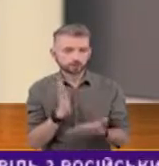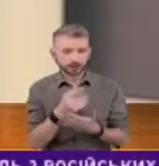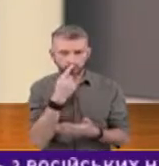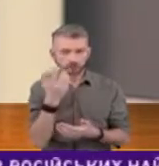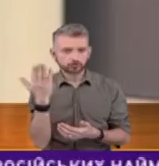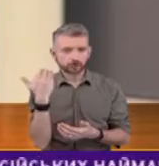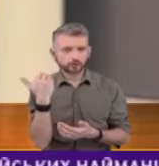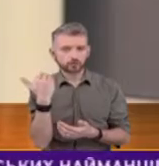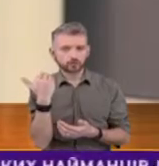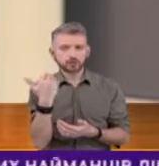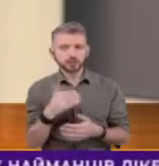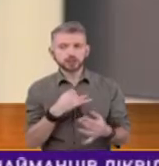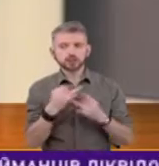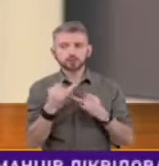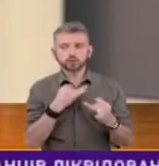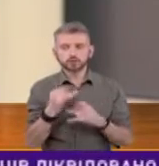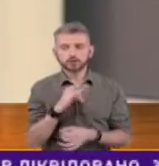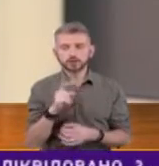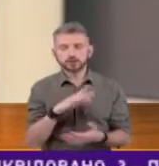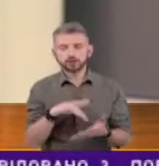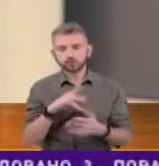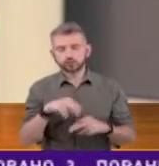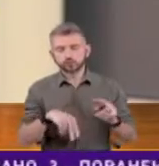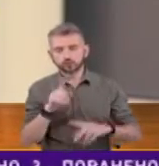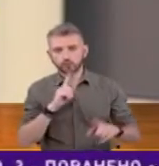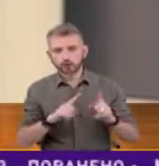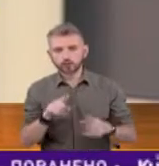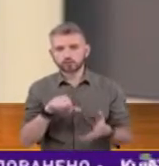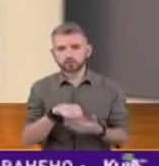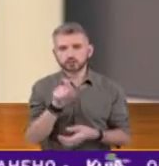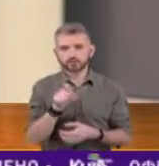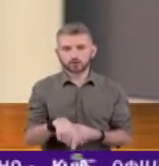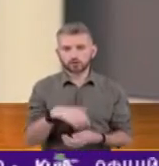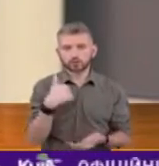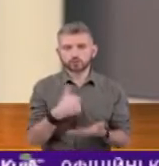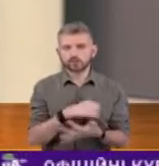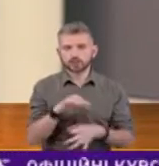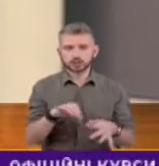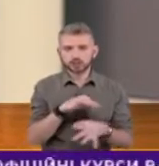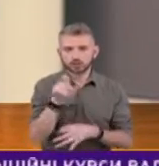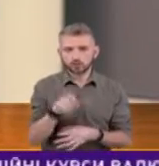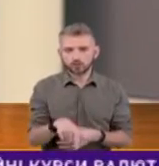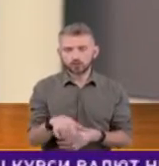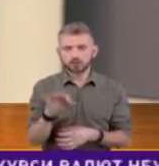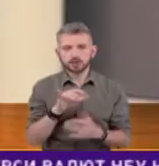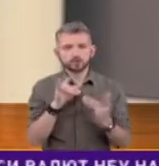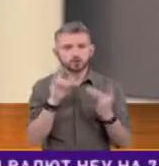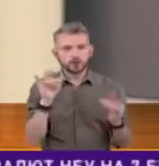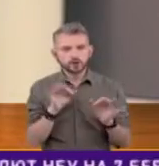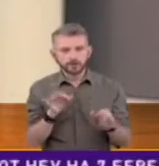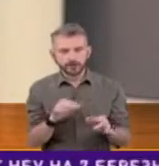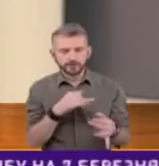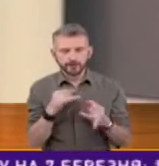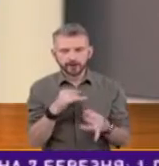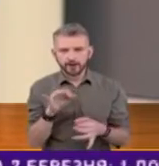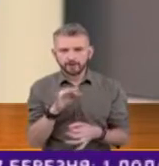Нещодавно спілкувалися і з містобудівною радою, і з представником, головним архітектором з приводу мосту, правда, і з приводу